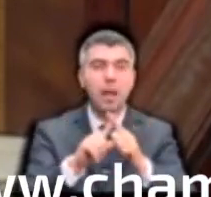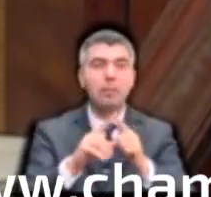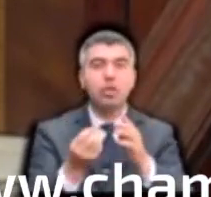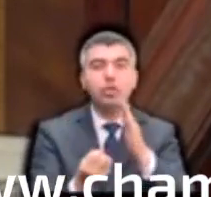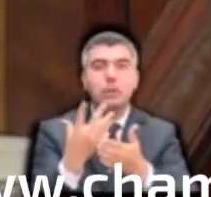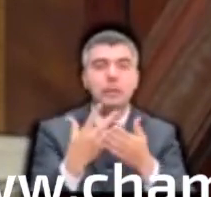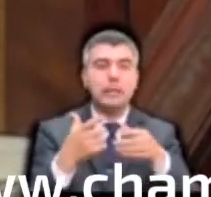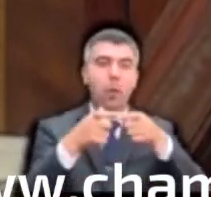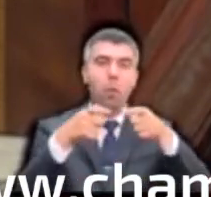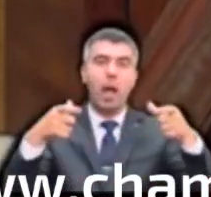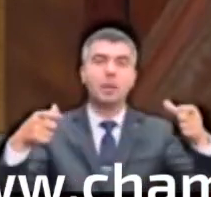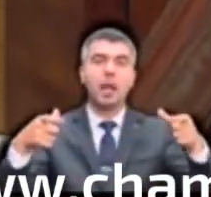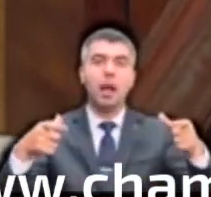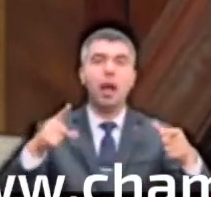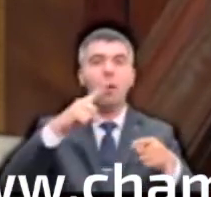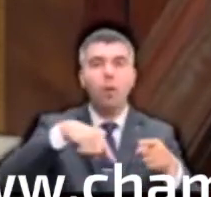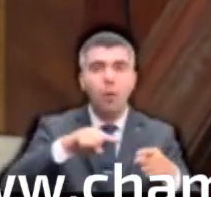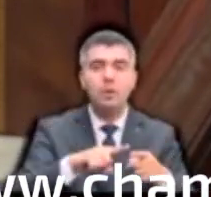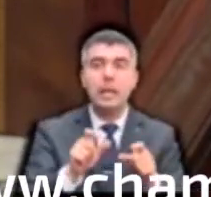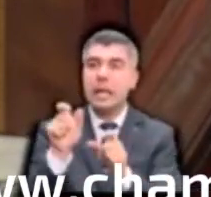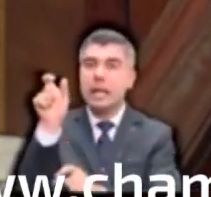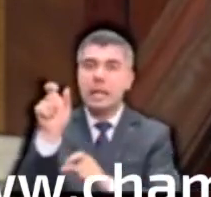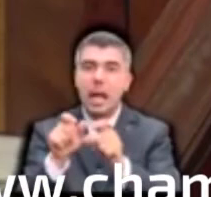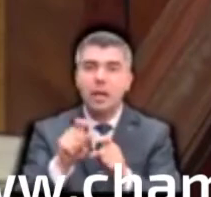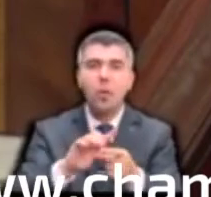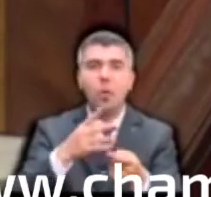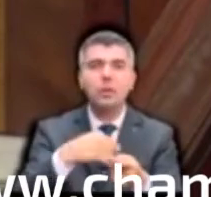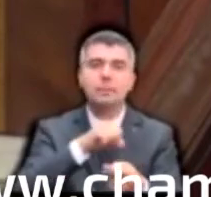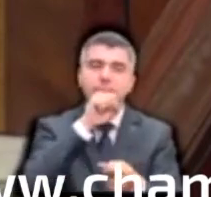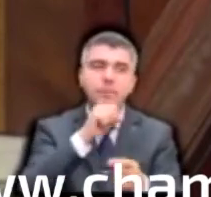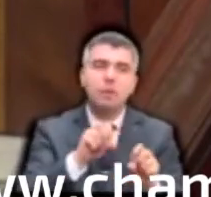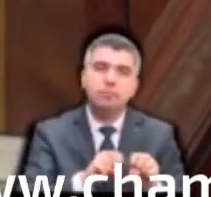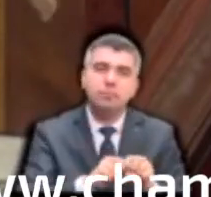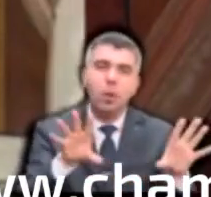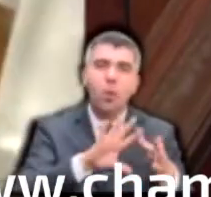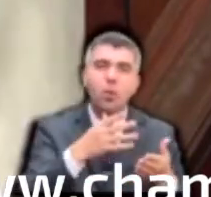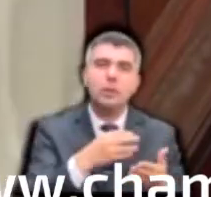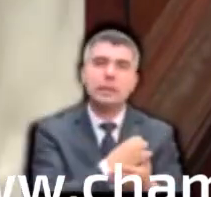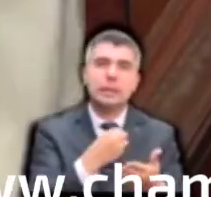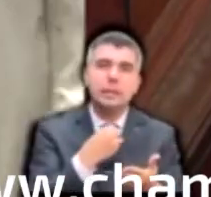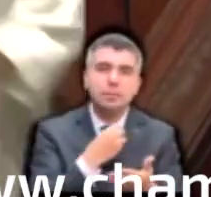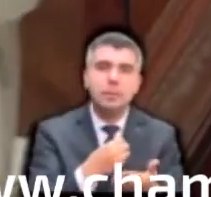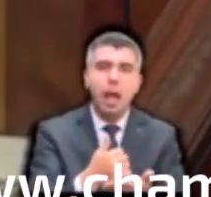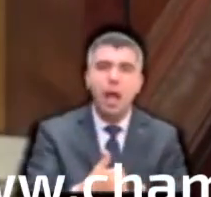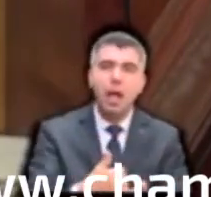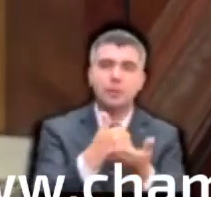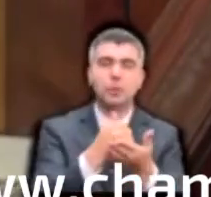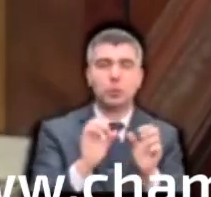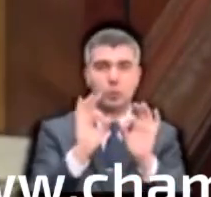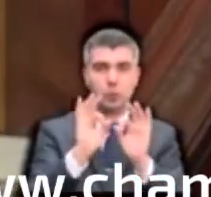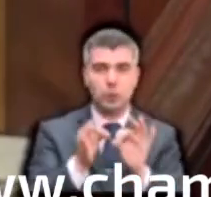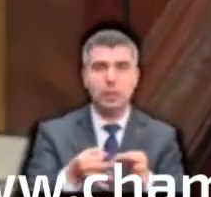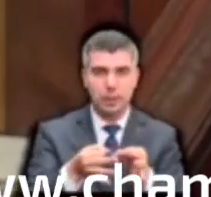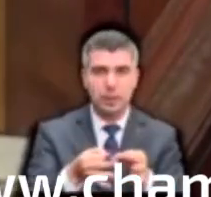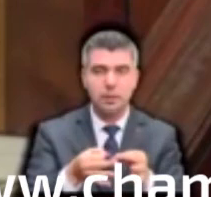فاحنا تنحاولوا انه الناس ما يبقاوش بلا خدمات صحيه، ولكن كذلك تنركزوا، لان كتعرفوا مستشفى جامعي استشفائي جامعي